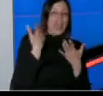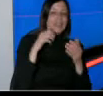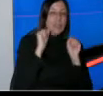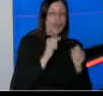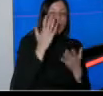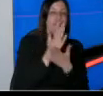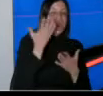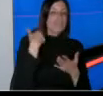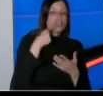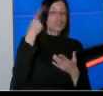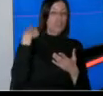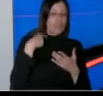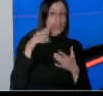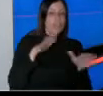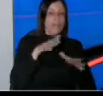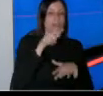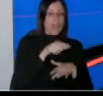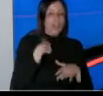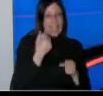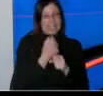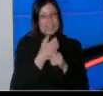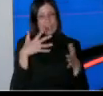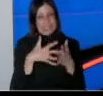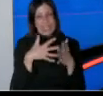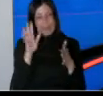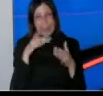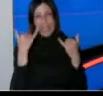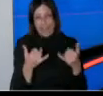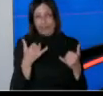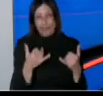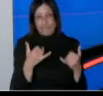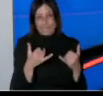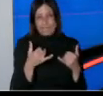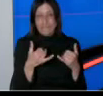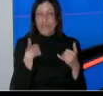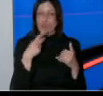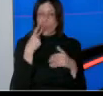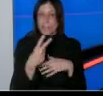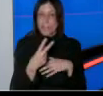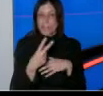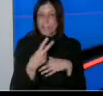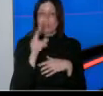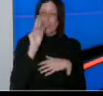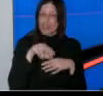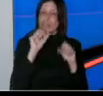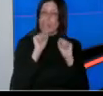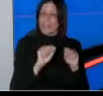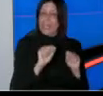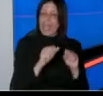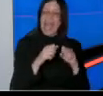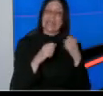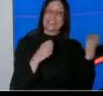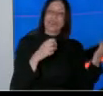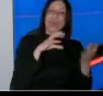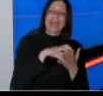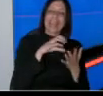בעד הממשלה הזאת. מה שמעניין שאנחנו עשינו סקרים גם עכשיו נוכחים, ואנחנו רואים שיש תמיכה בשמאל מרכז